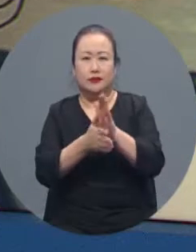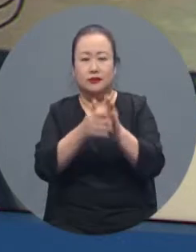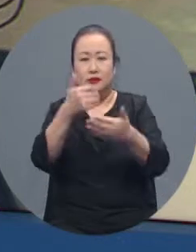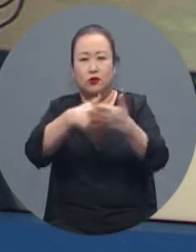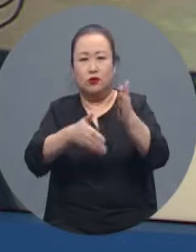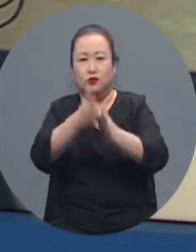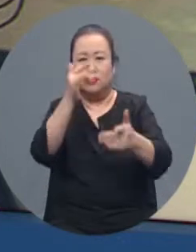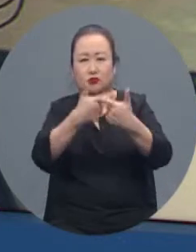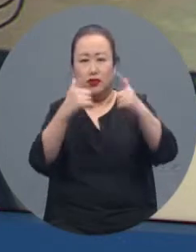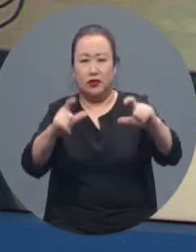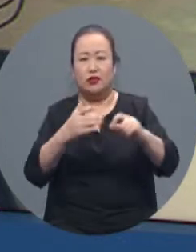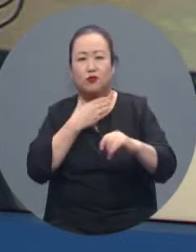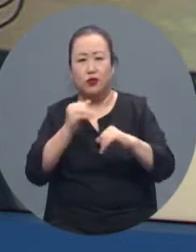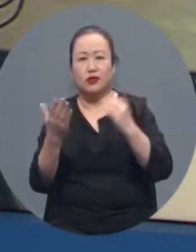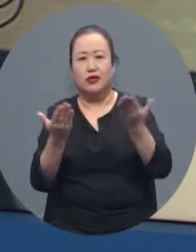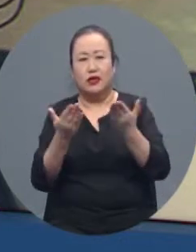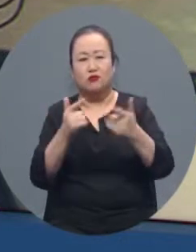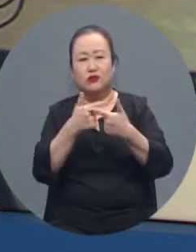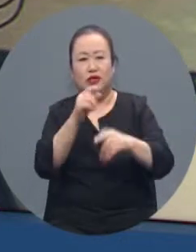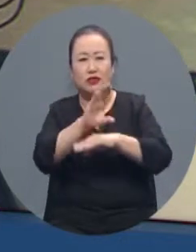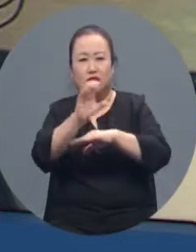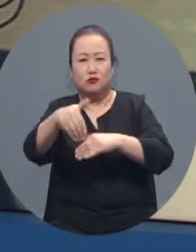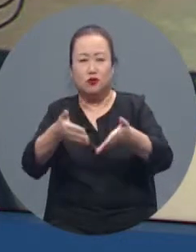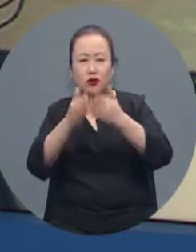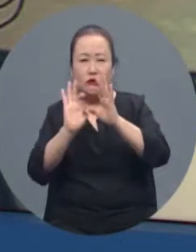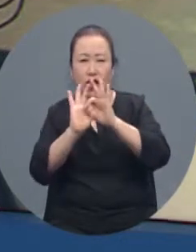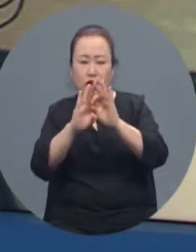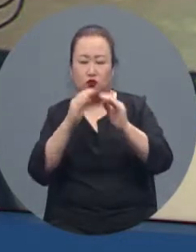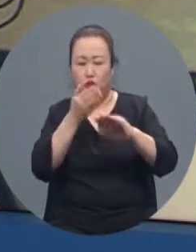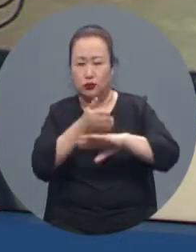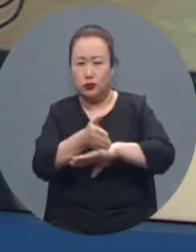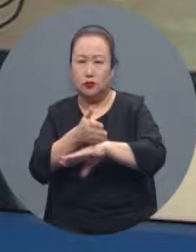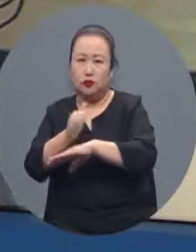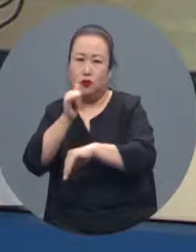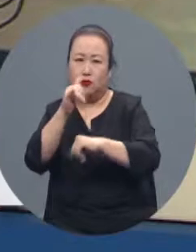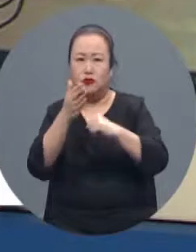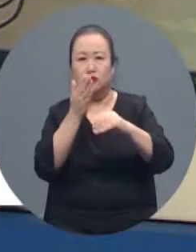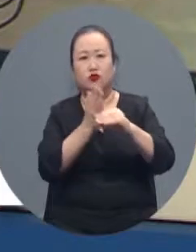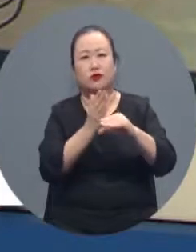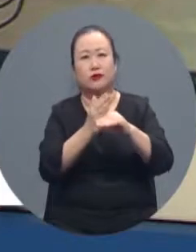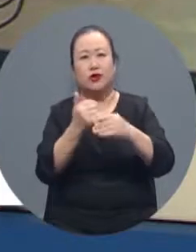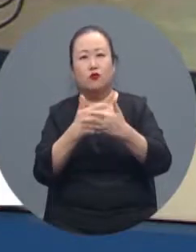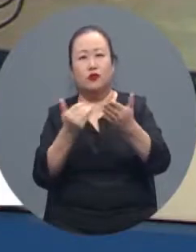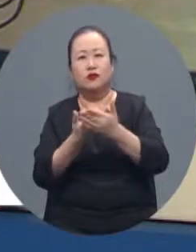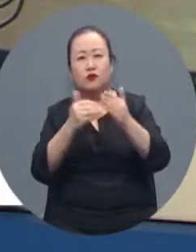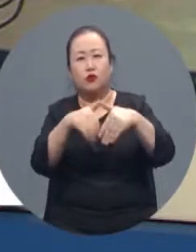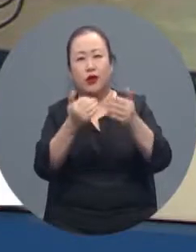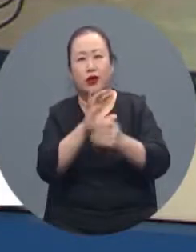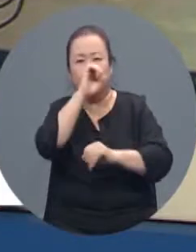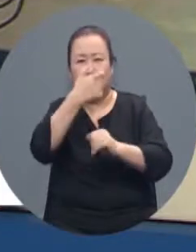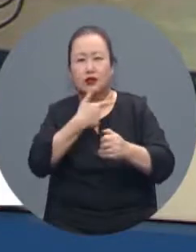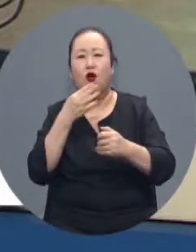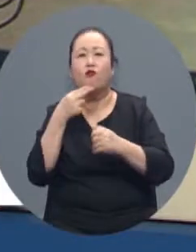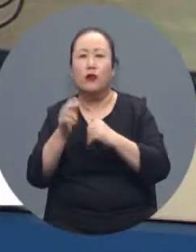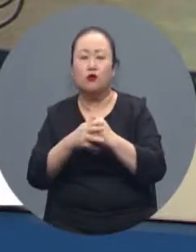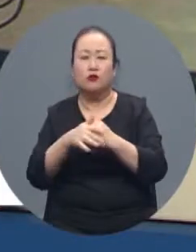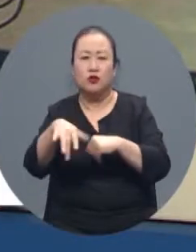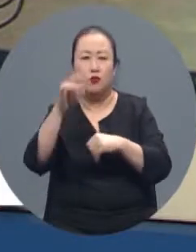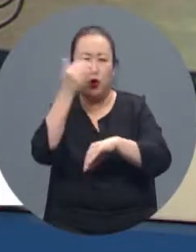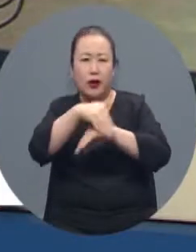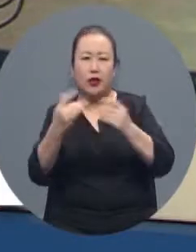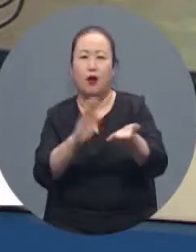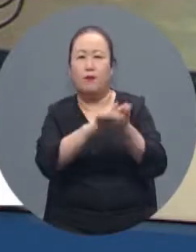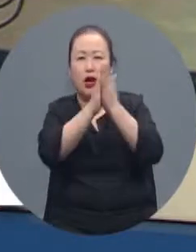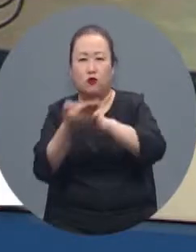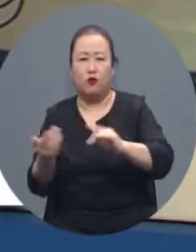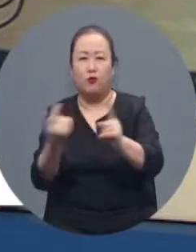영화 도시 부산의 숙원 사업인 부산 촬영소 건립이 계속해서 지연되고 있습니다. 영화진흥위원회가 예산이 없다며 당초의